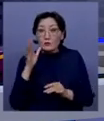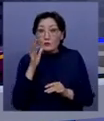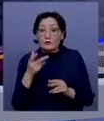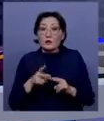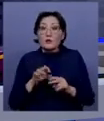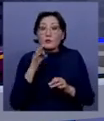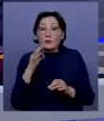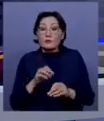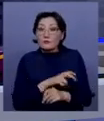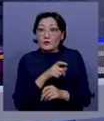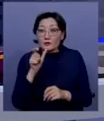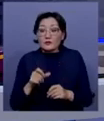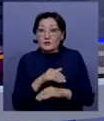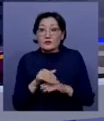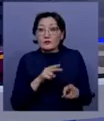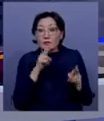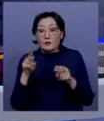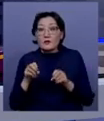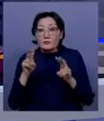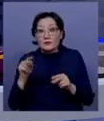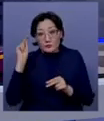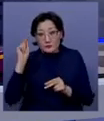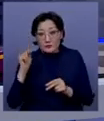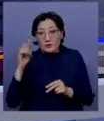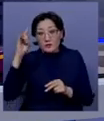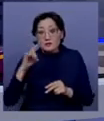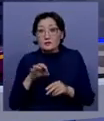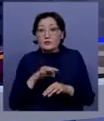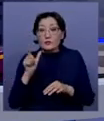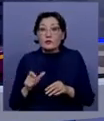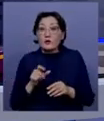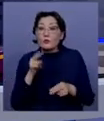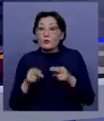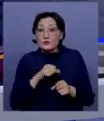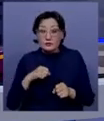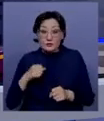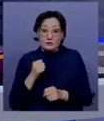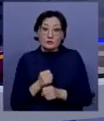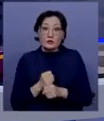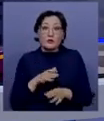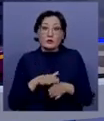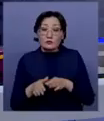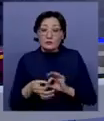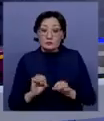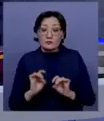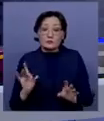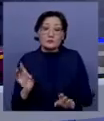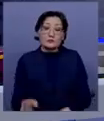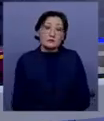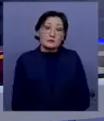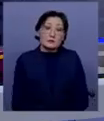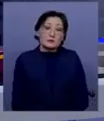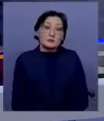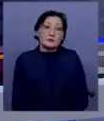біздегі білікті мамандар да шетелге барып арнайы оқып, еліміздегі науқастарға отаны өздері жасайтын болады. Толығырақ Ұлағат Арғынұлы